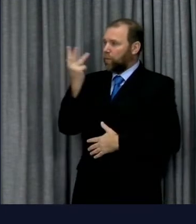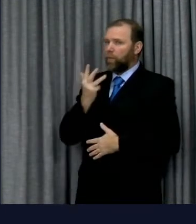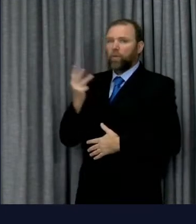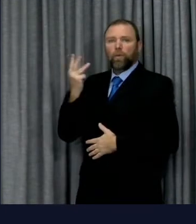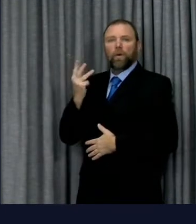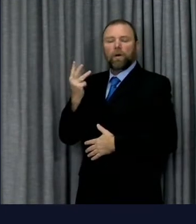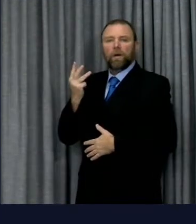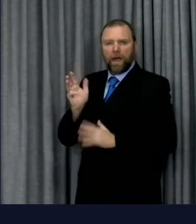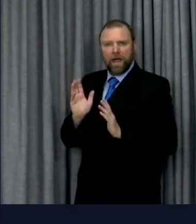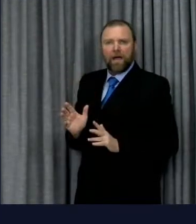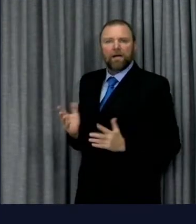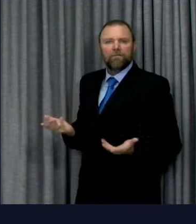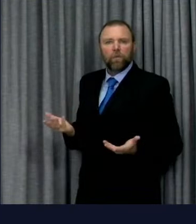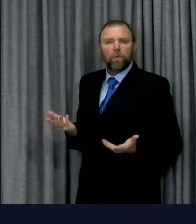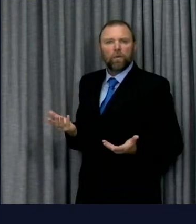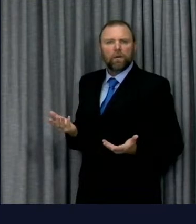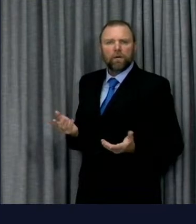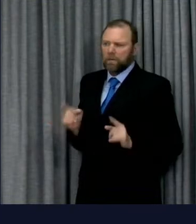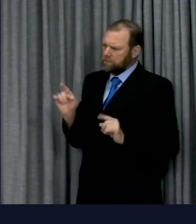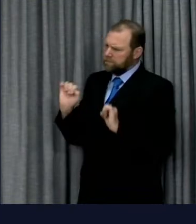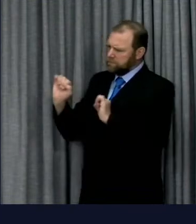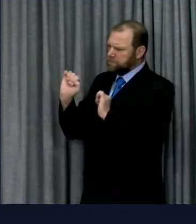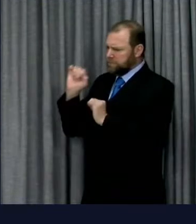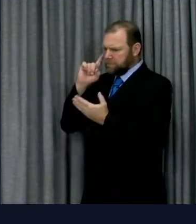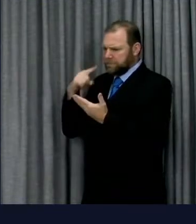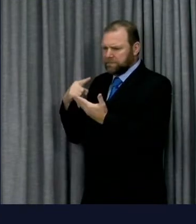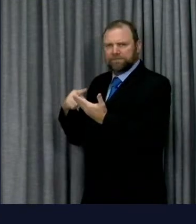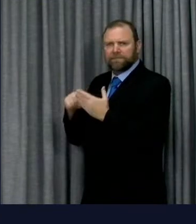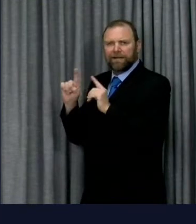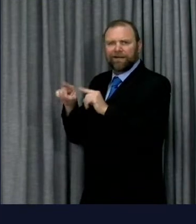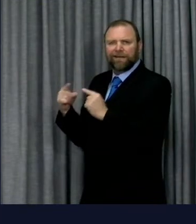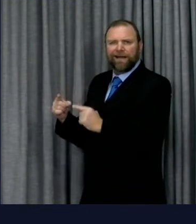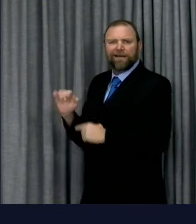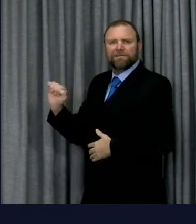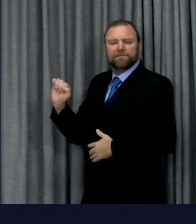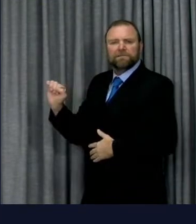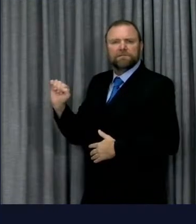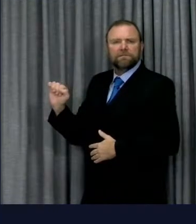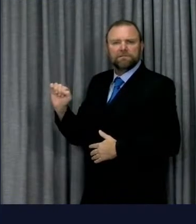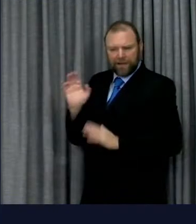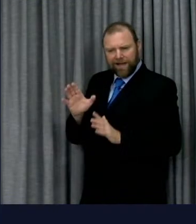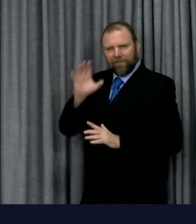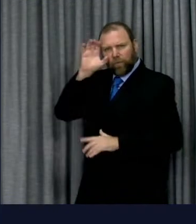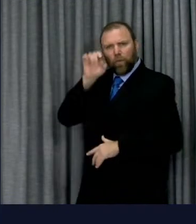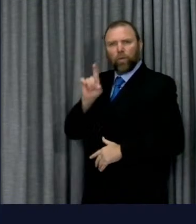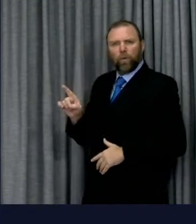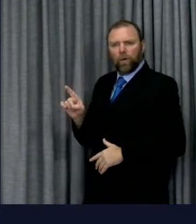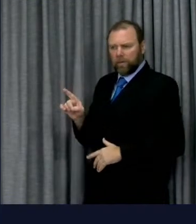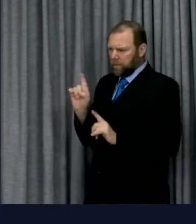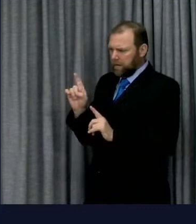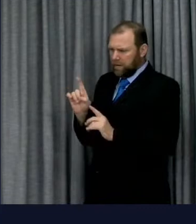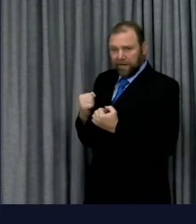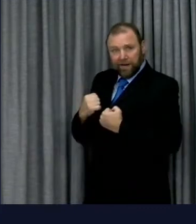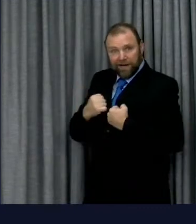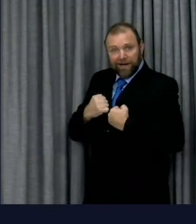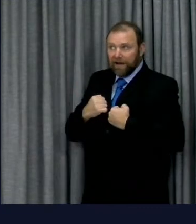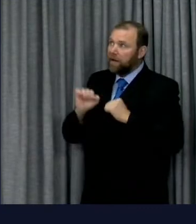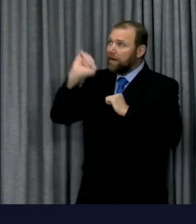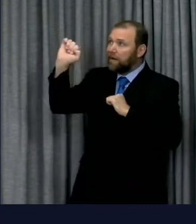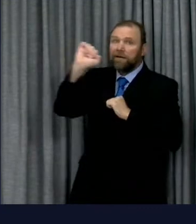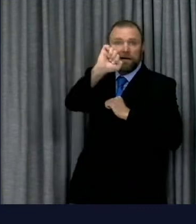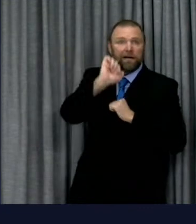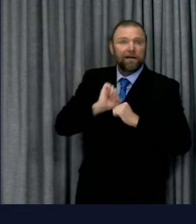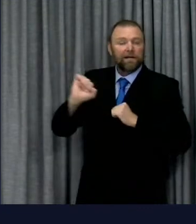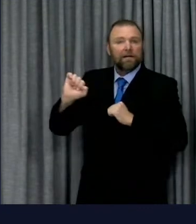gilydd. Ar hyn o bryd, mae Llywodraeth y Deyrnas Unedig yn cadw arian yn ôl o'r Alban, o'r Gymru, o'r